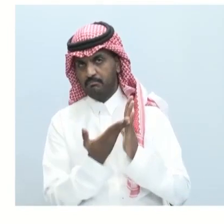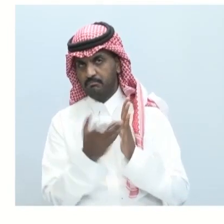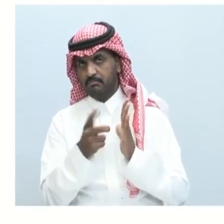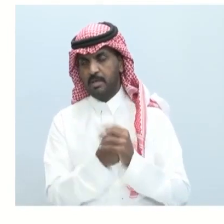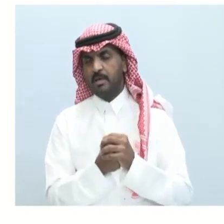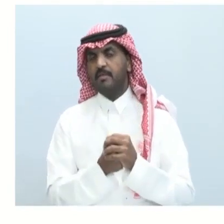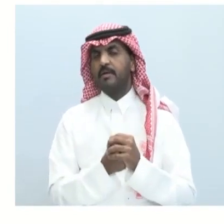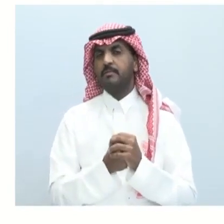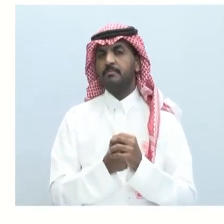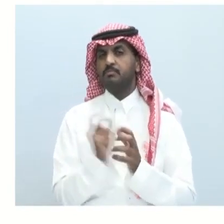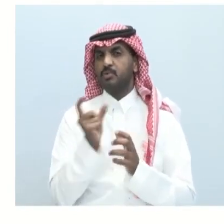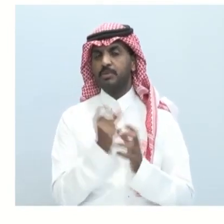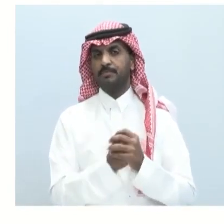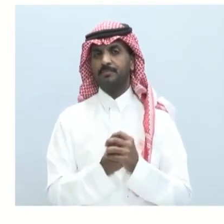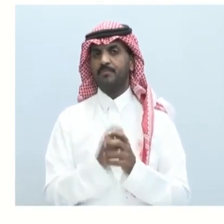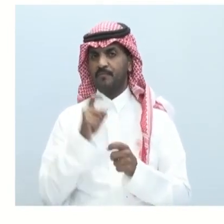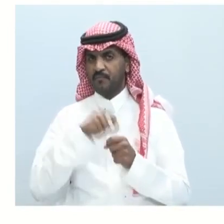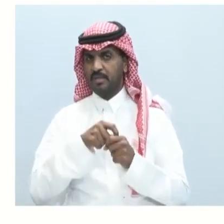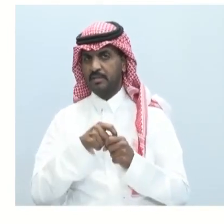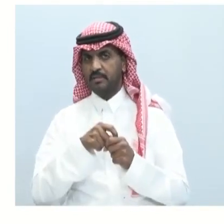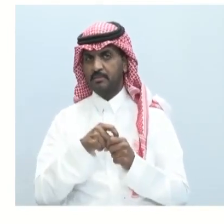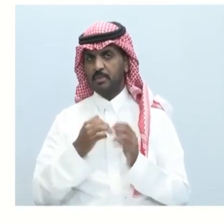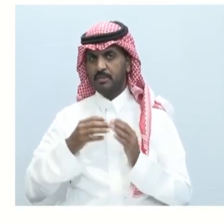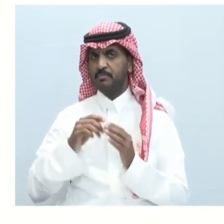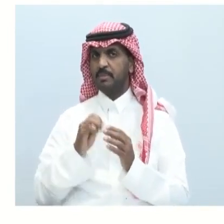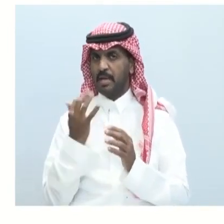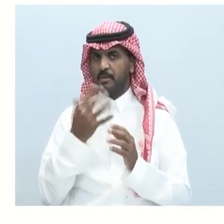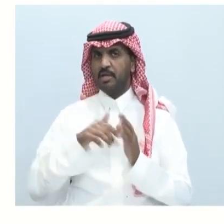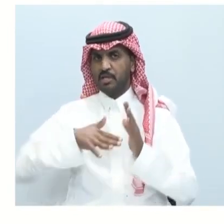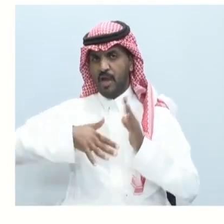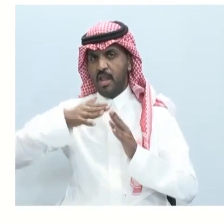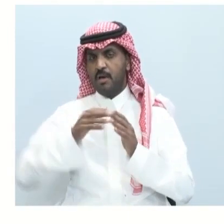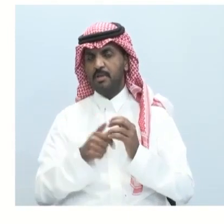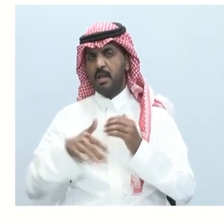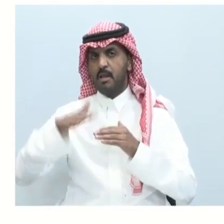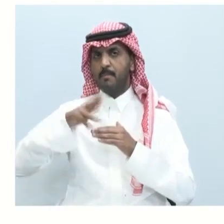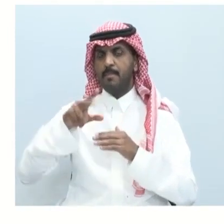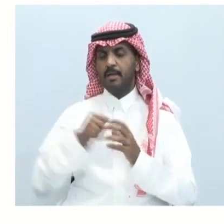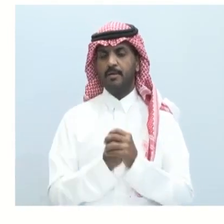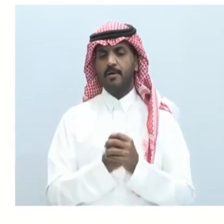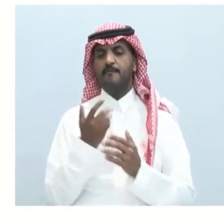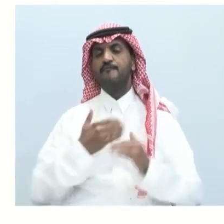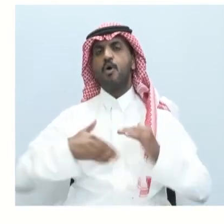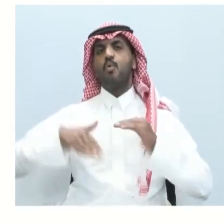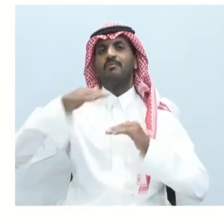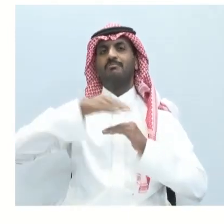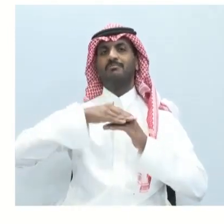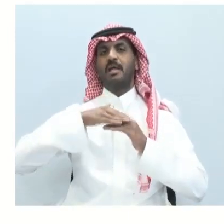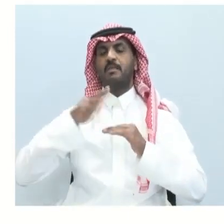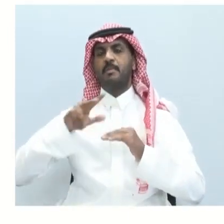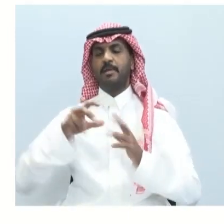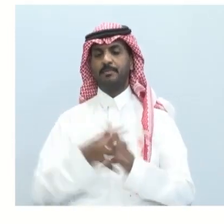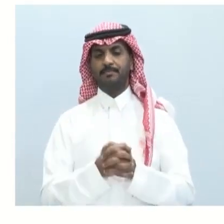هل فيه هل في مرتبه الصنيفيه اعلى من المملكه نعم كما ذكرنا قبل قليل فوق ماذا المملكه